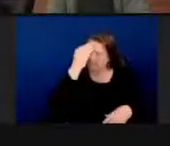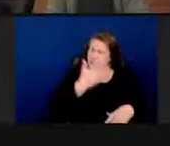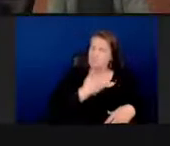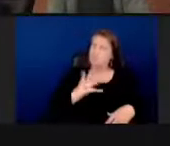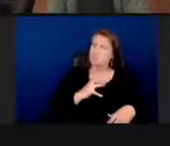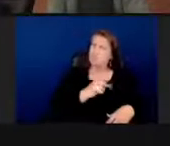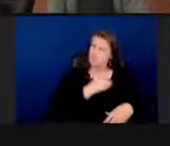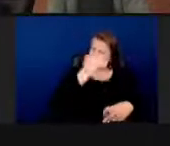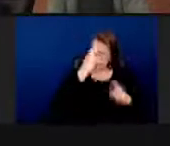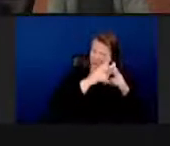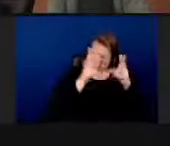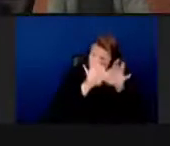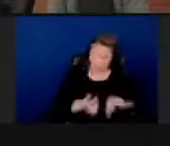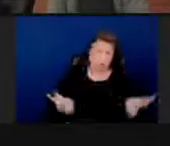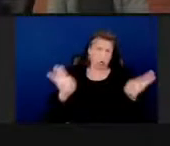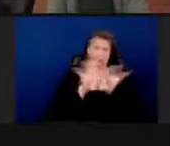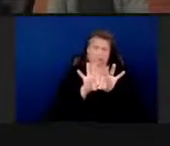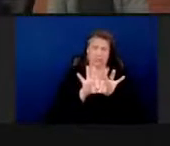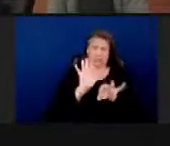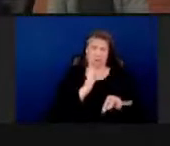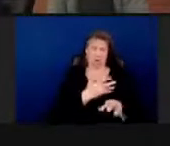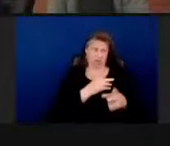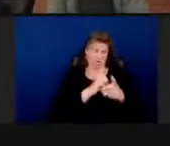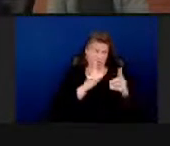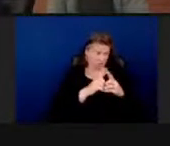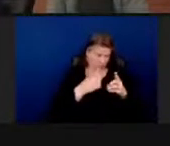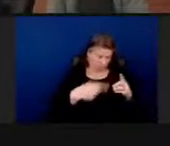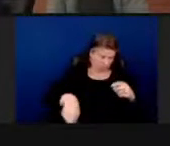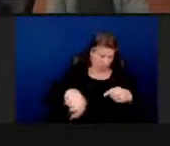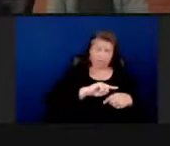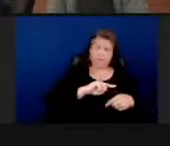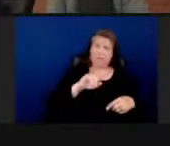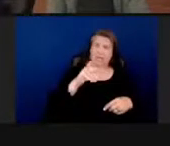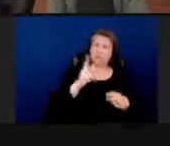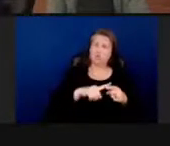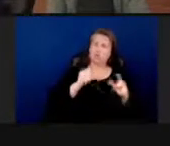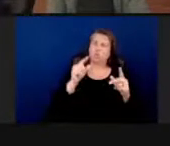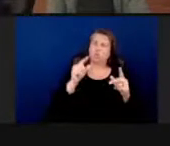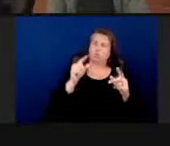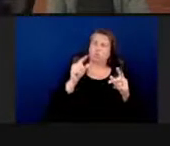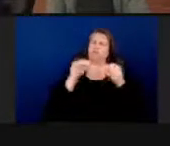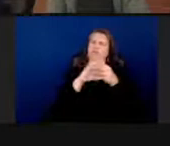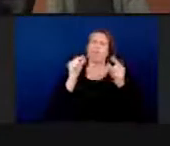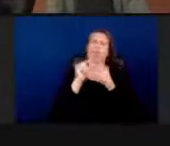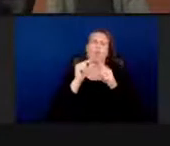kila ambacho ningependa kukuomba ni kuwa